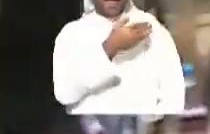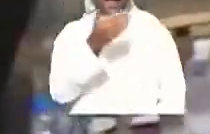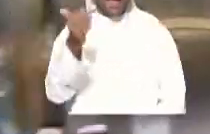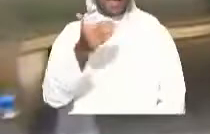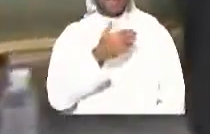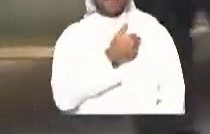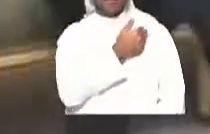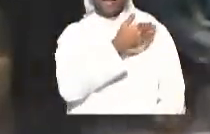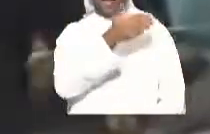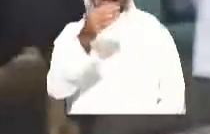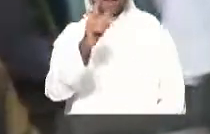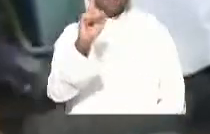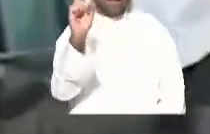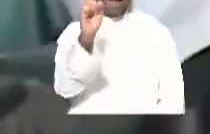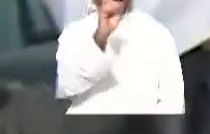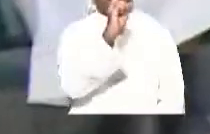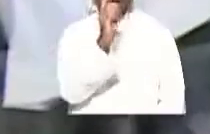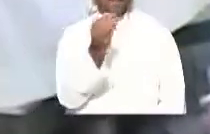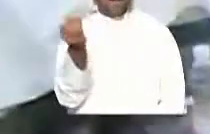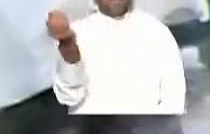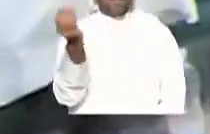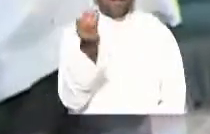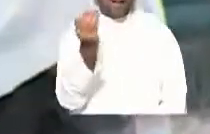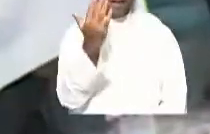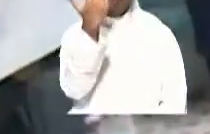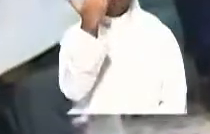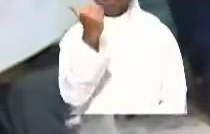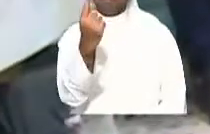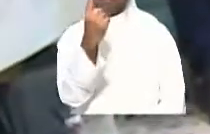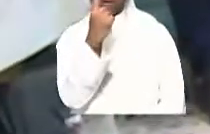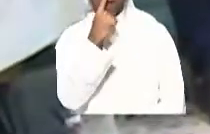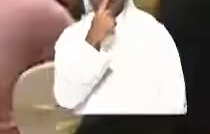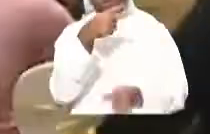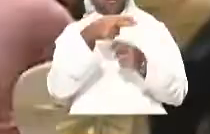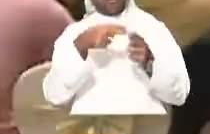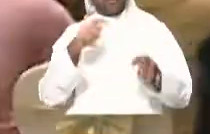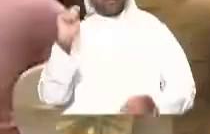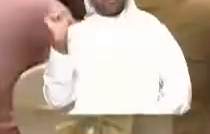الحاسوب الدولي والتصوير والمونتاج.